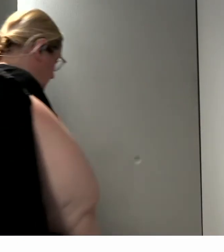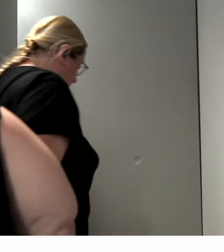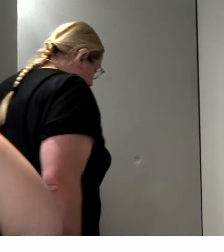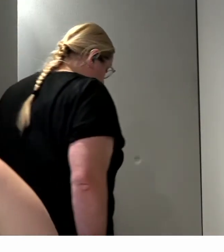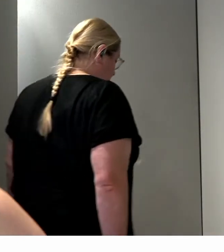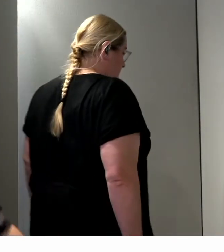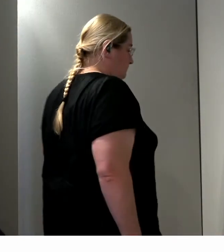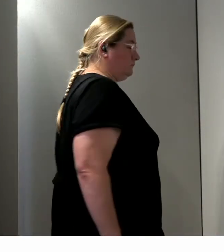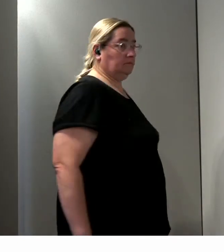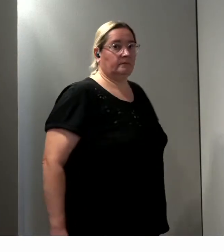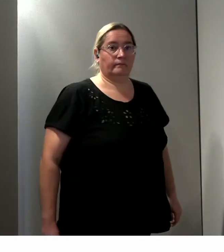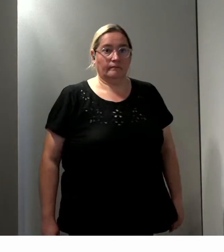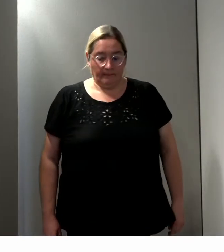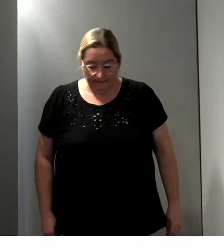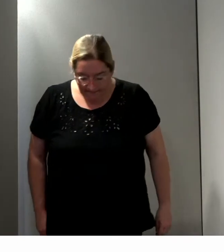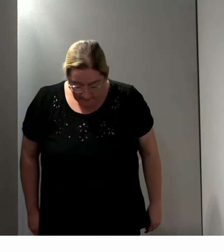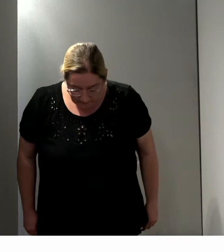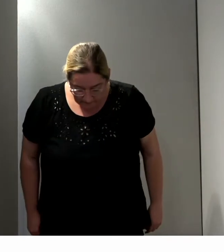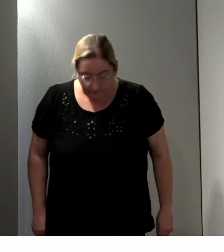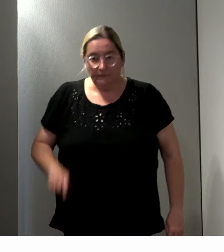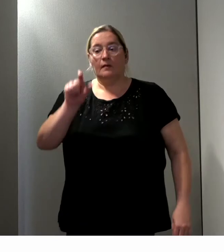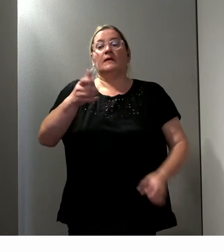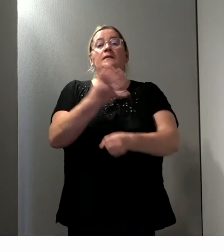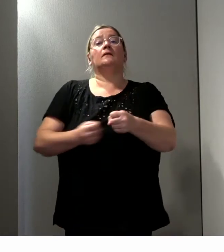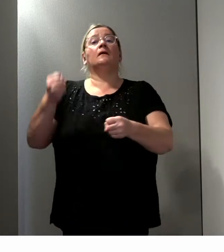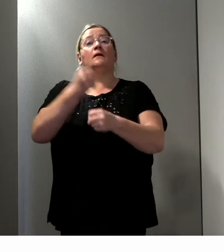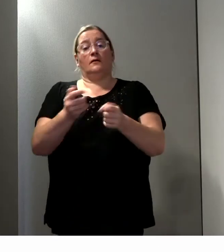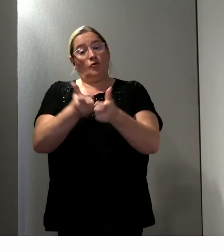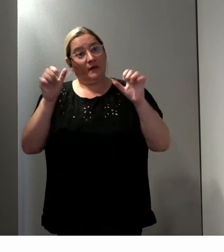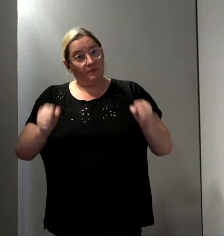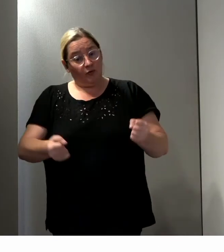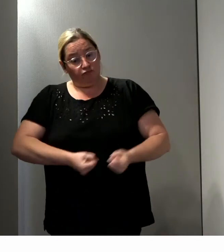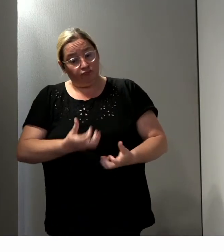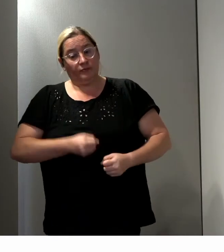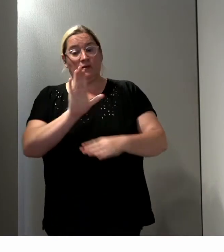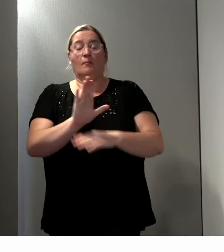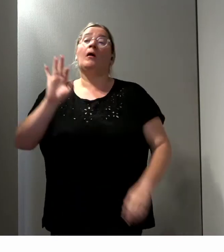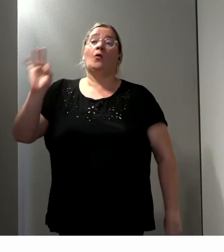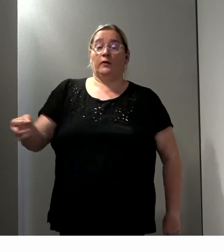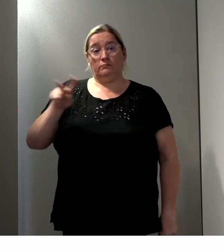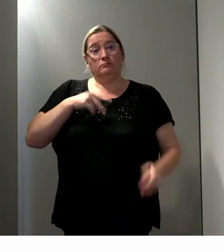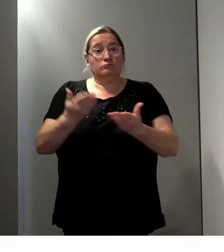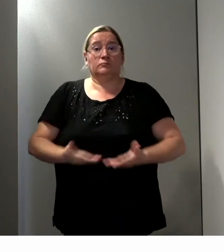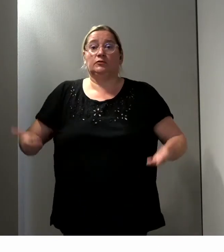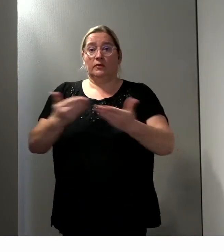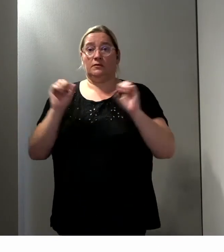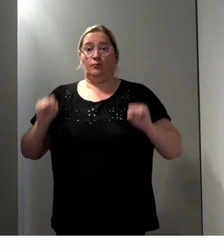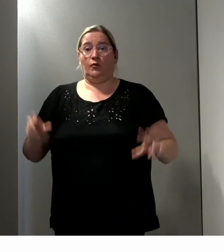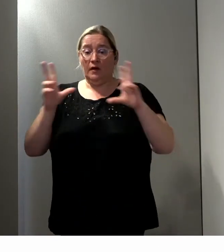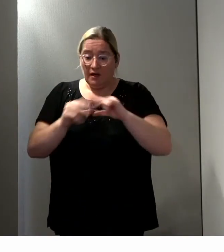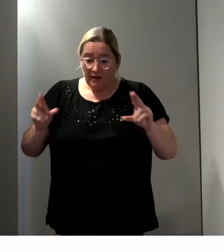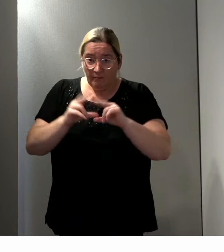Oui, là je vais parler du coup de mon cas à moi. Effectivement, les freins, j'ai pu les rencontrer en termes de réseau, de